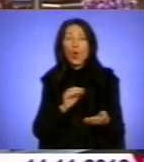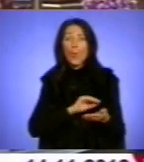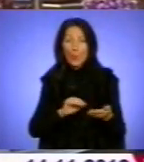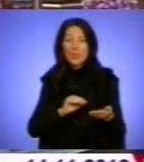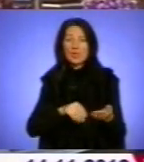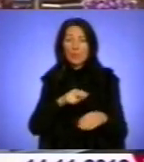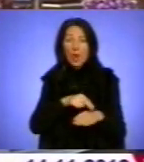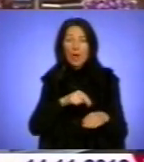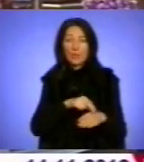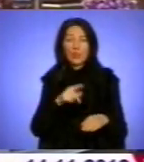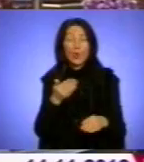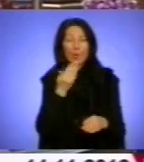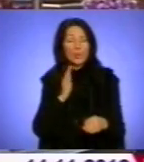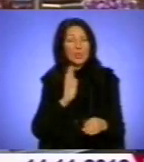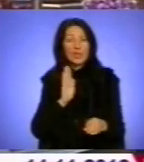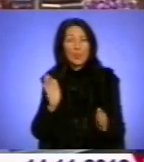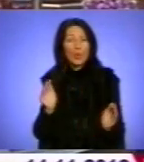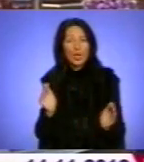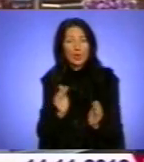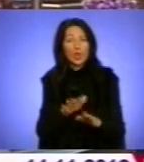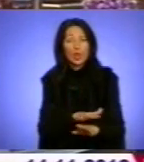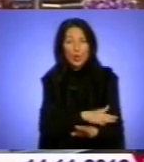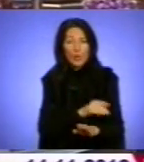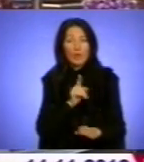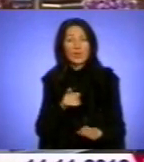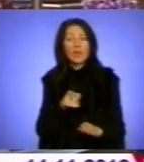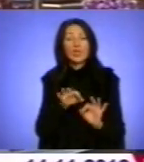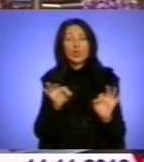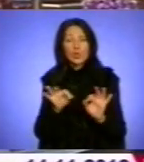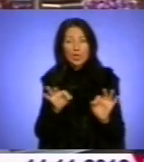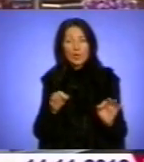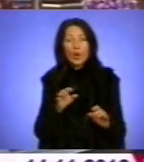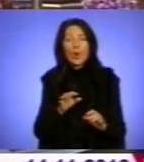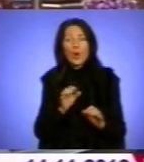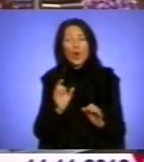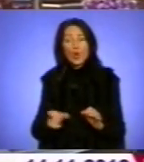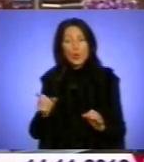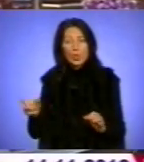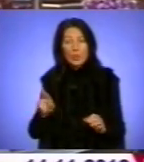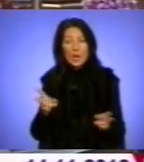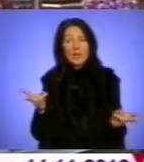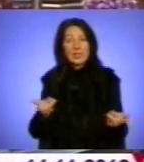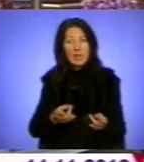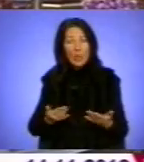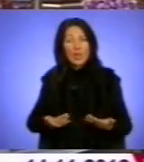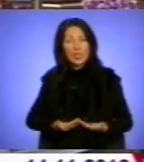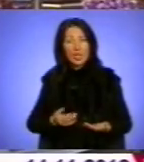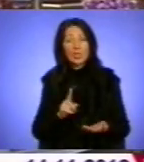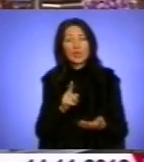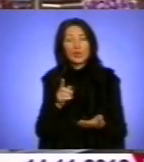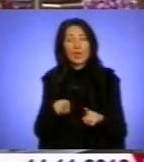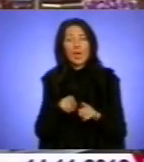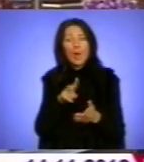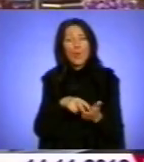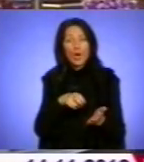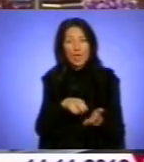довгі, однак саме в них він витлумачував, пояснював Божому люду, як вони мають жити, чинити діла покаяння і